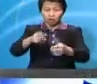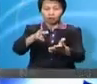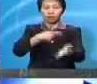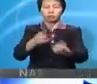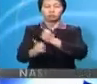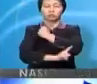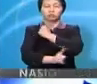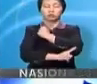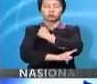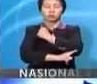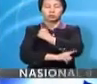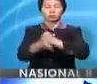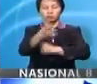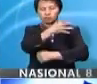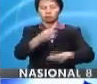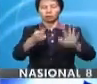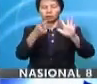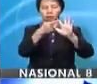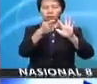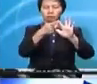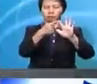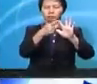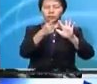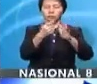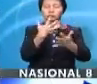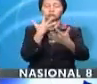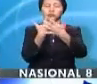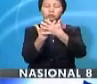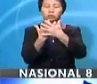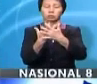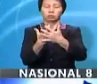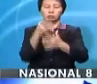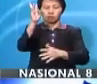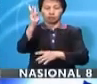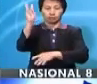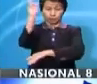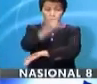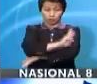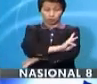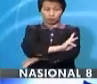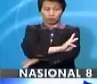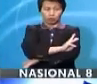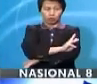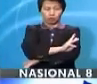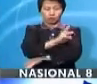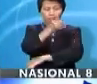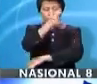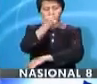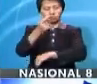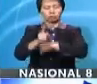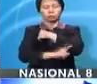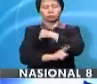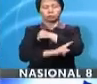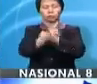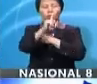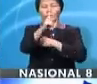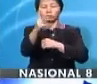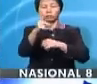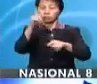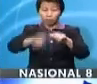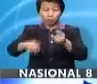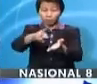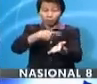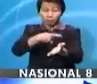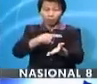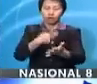membayar denda lah. Dan seorang lagi dipenjarakan 6 hari. Di mana denda 1,000 tidak berbayar